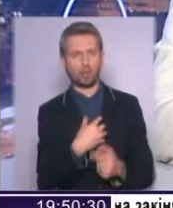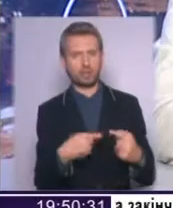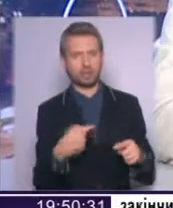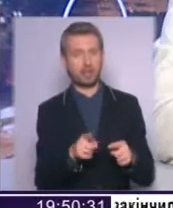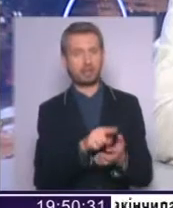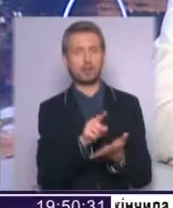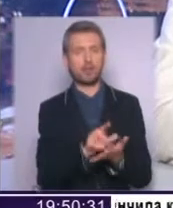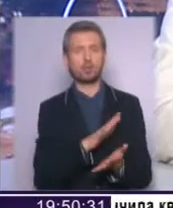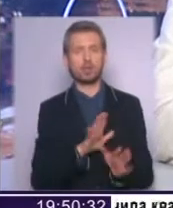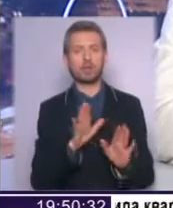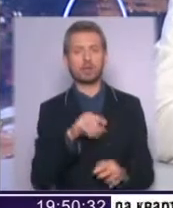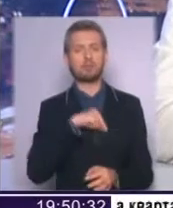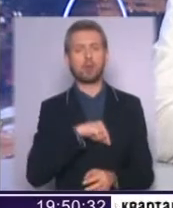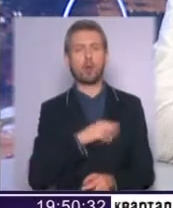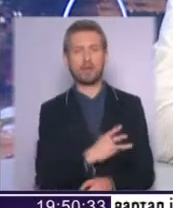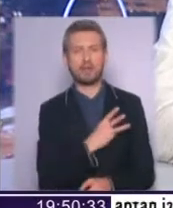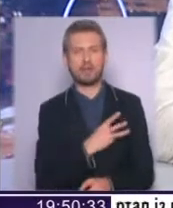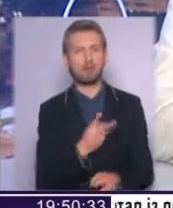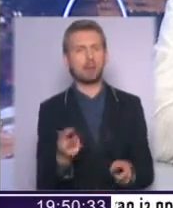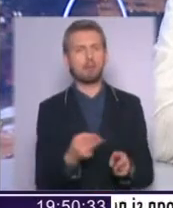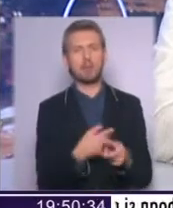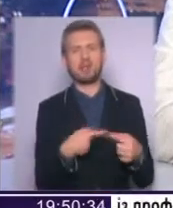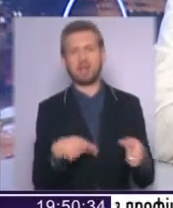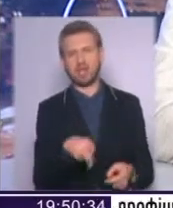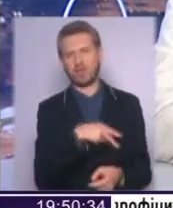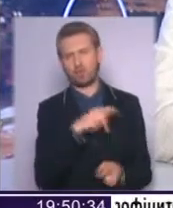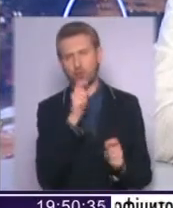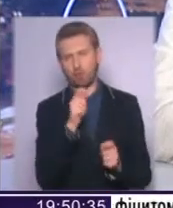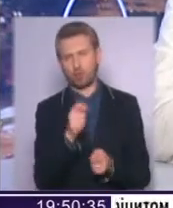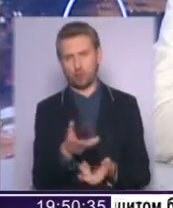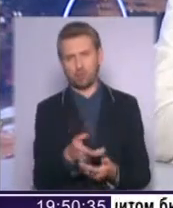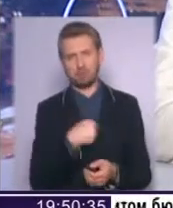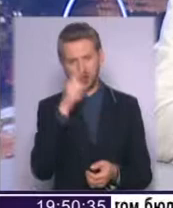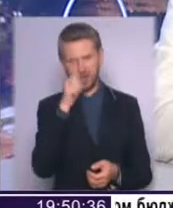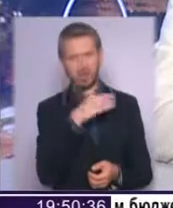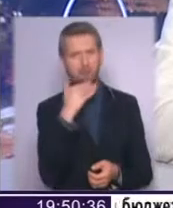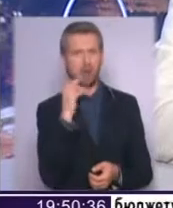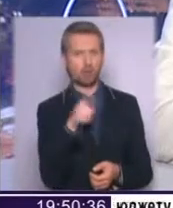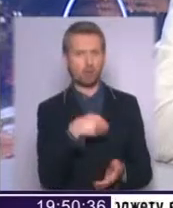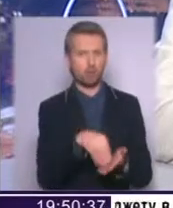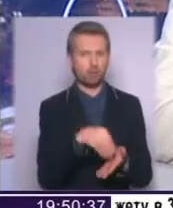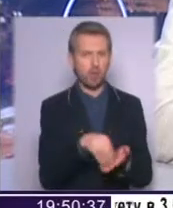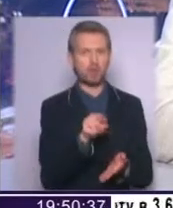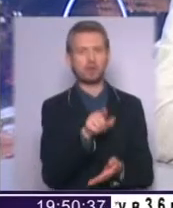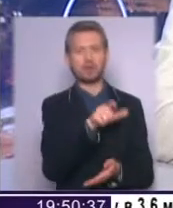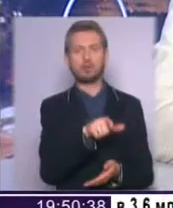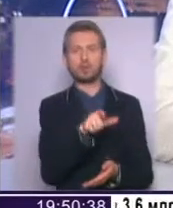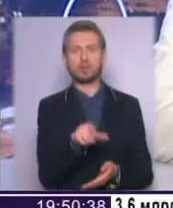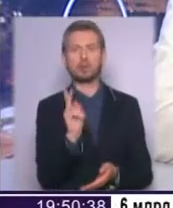бути тільки моральний стимул. Все, без всяких будь-яких винагород. Тому що ми знаємо, як багато з них і куплялося, а ті, хто люди морально